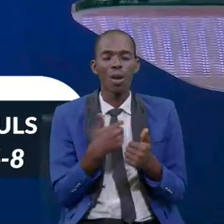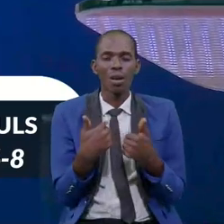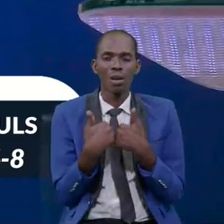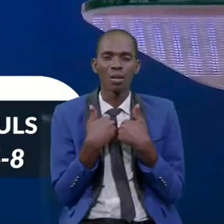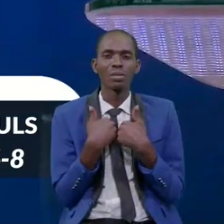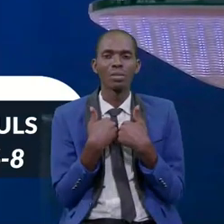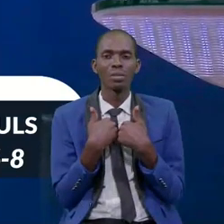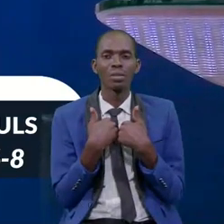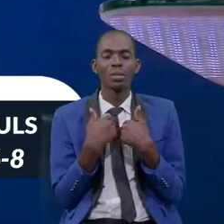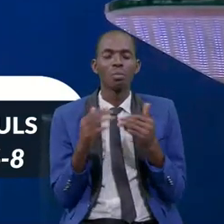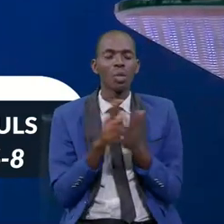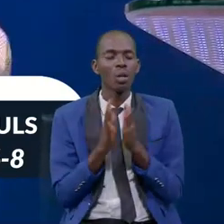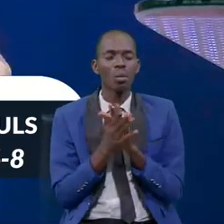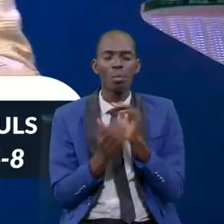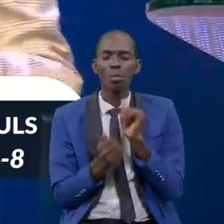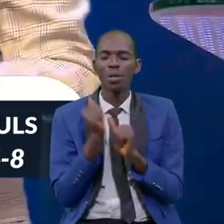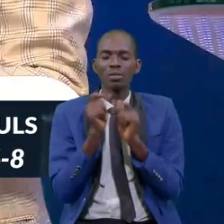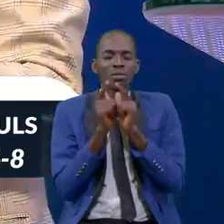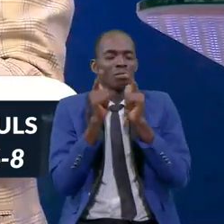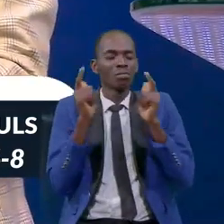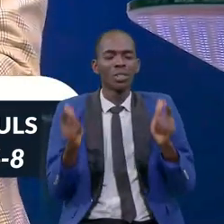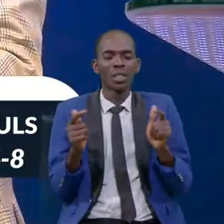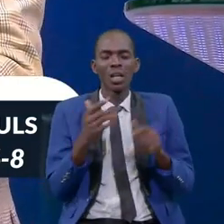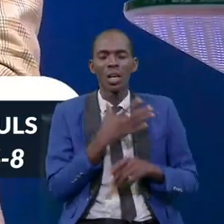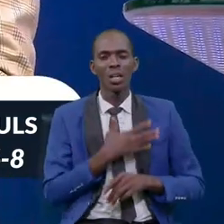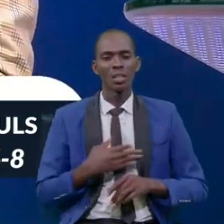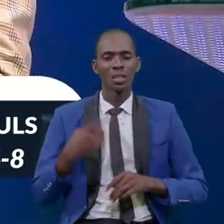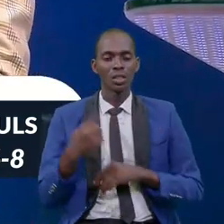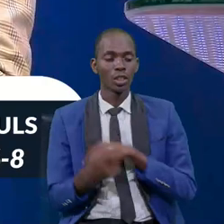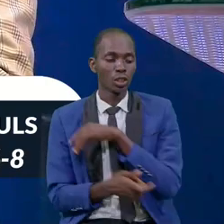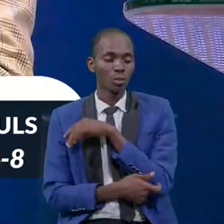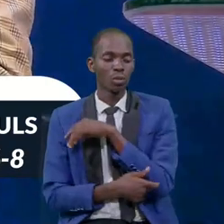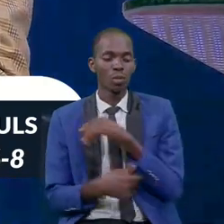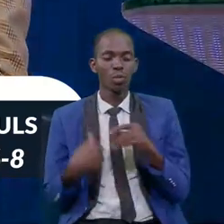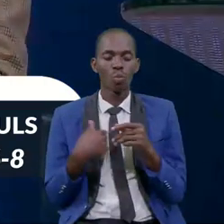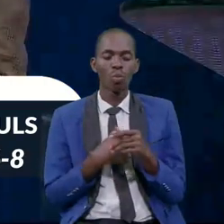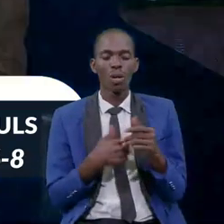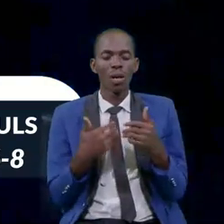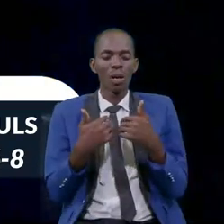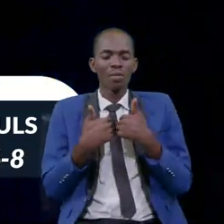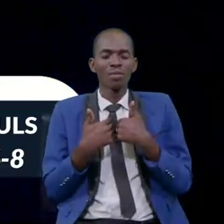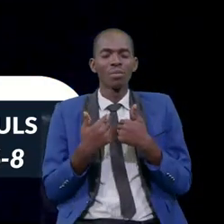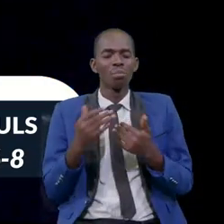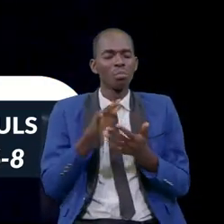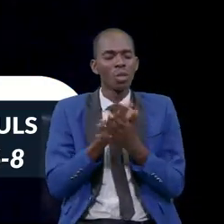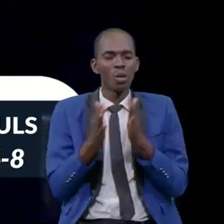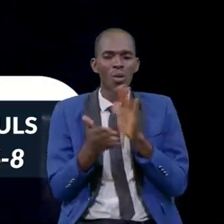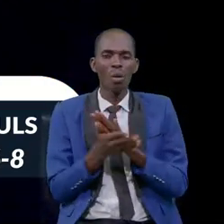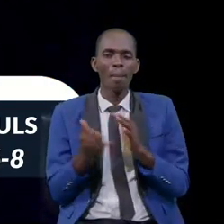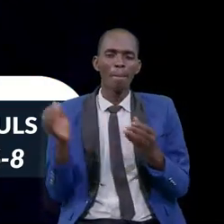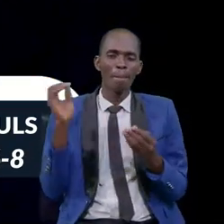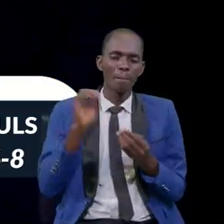passe, les défis auxquels on est confronté deviennent plus grands.